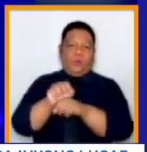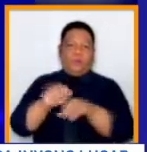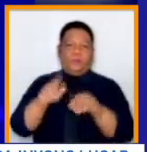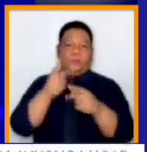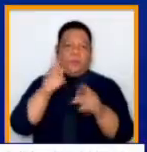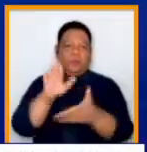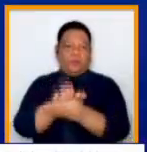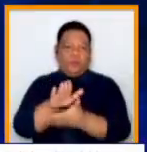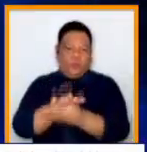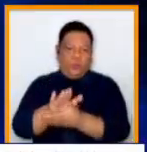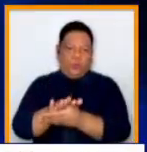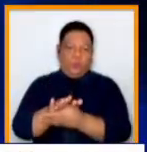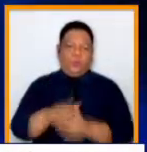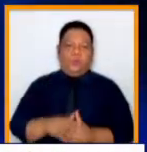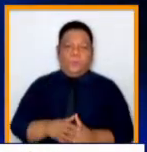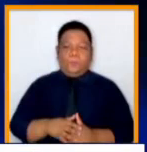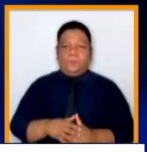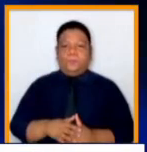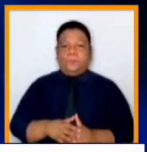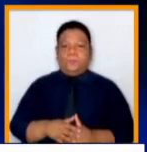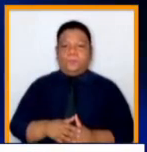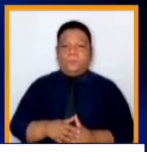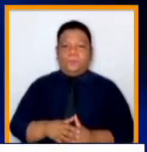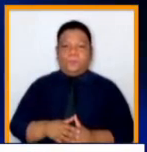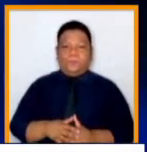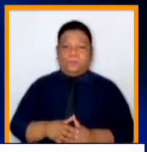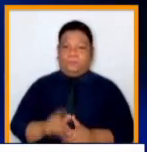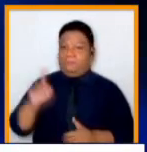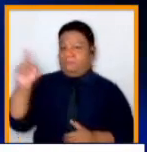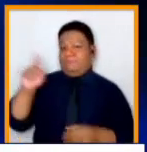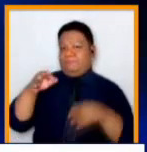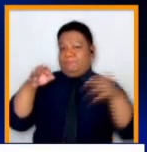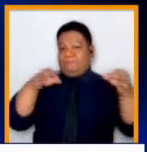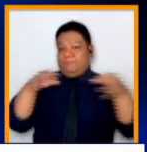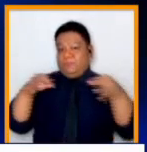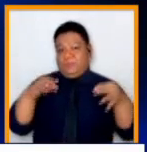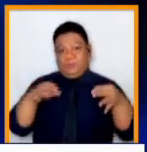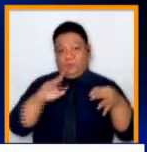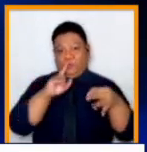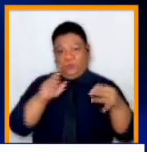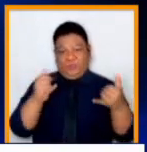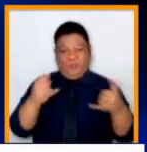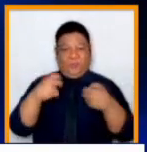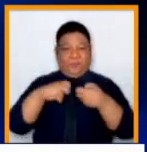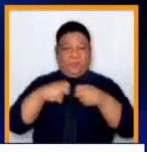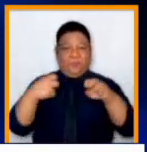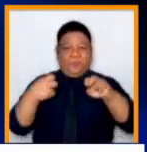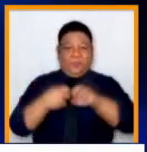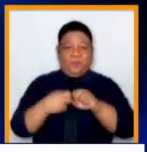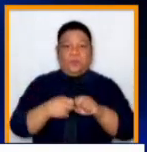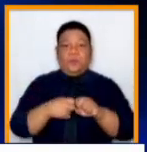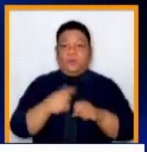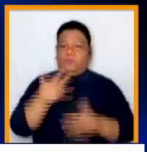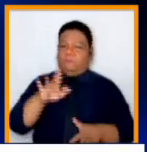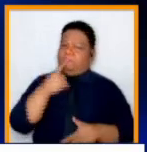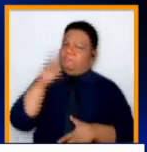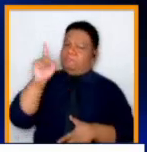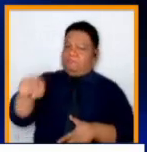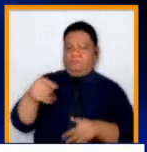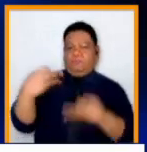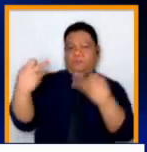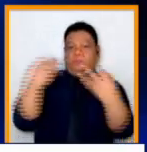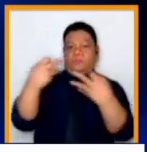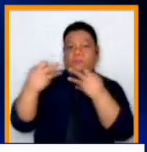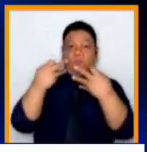rider. Pagkakaroon na issue na sa iya ang kadtong show cause order, and then by